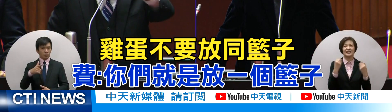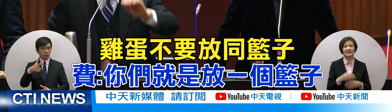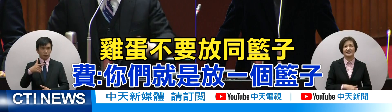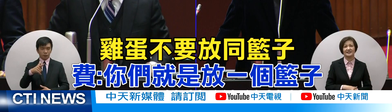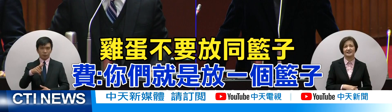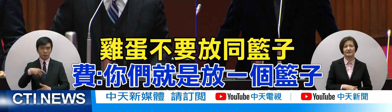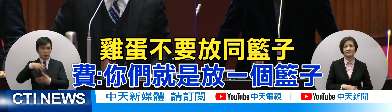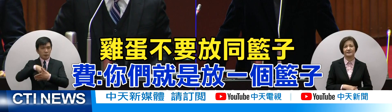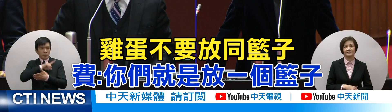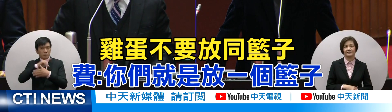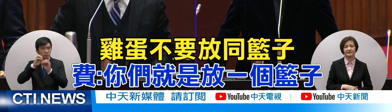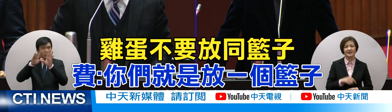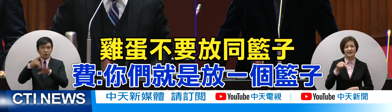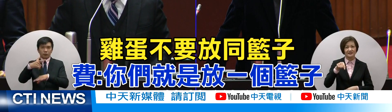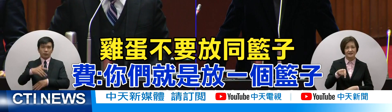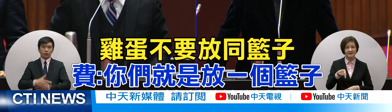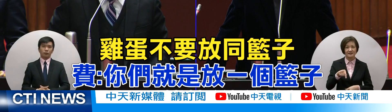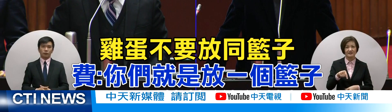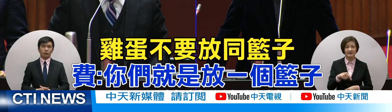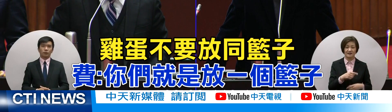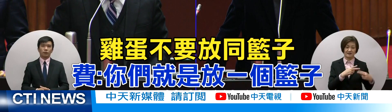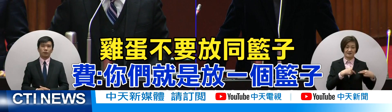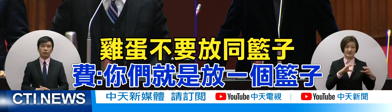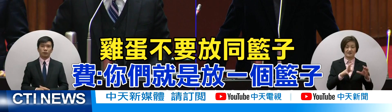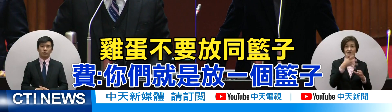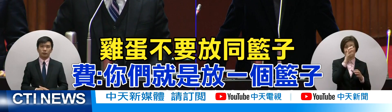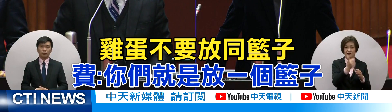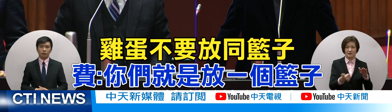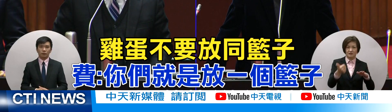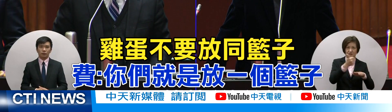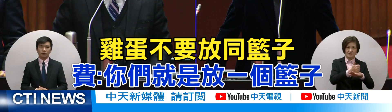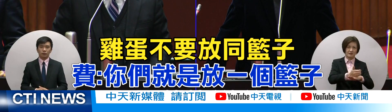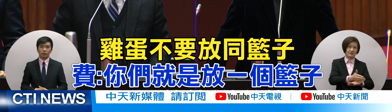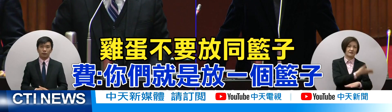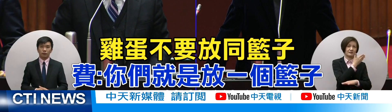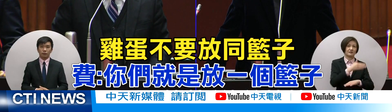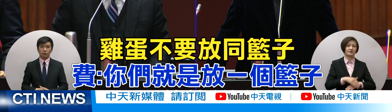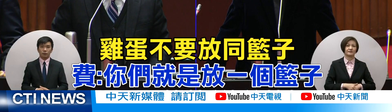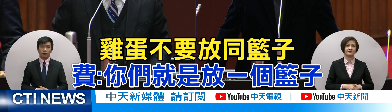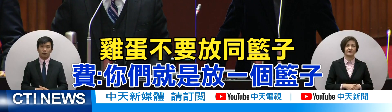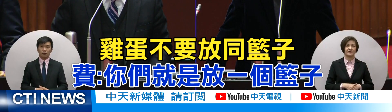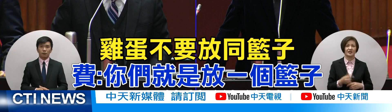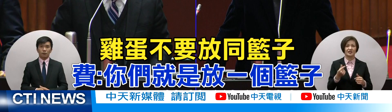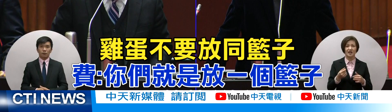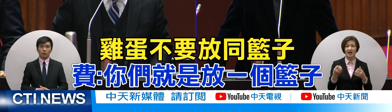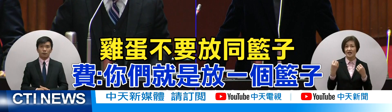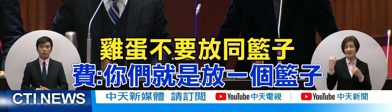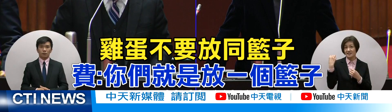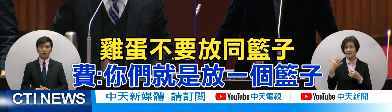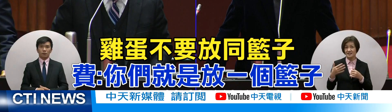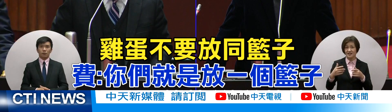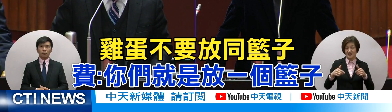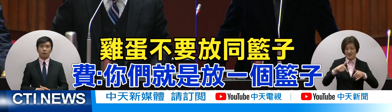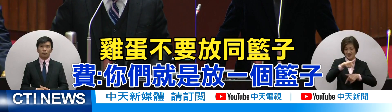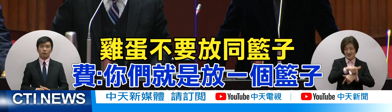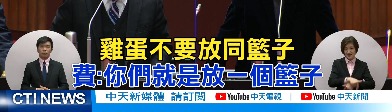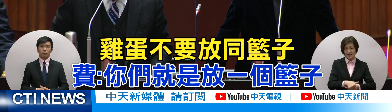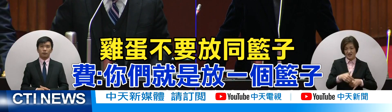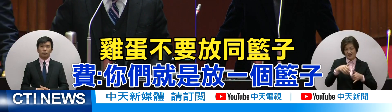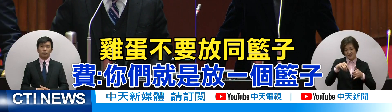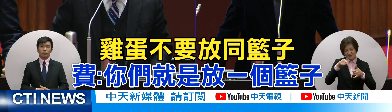是大内宣。 从这个蔡总统上来以后啊，就是要新南向。请问，五